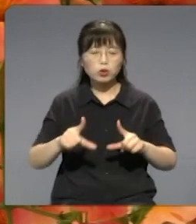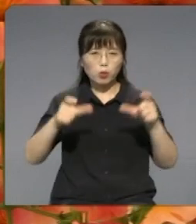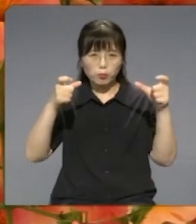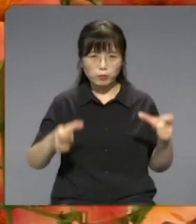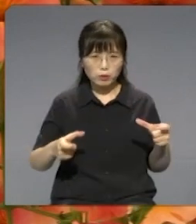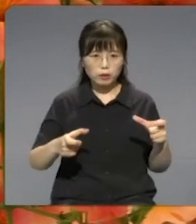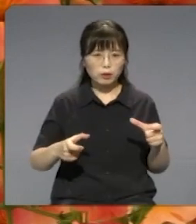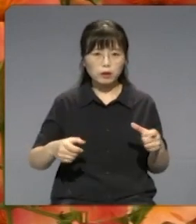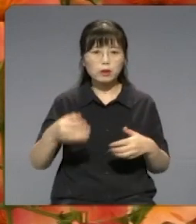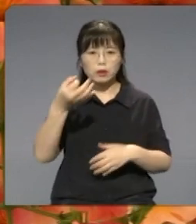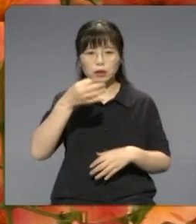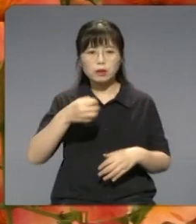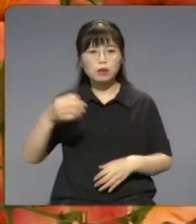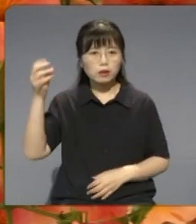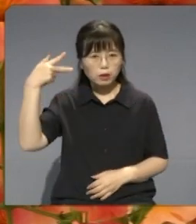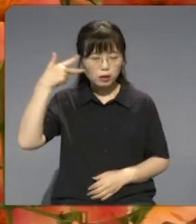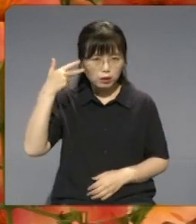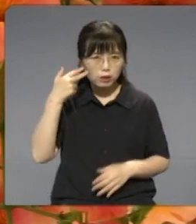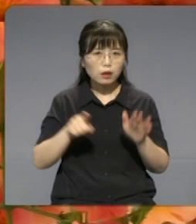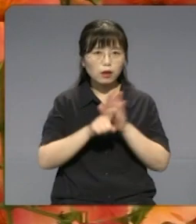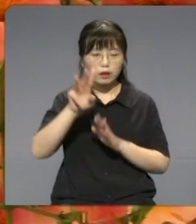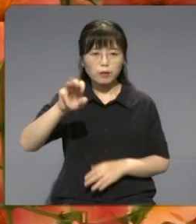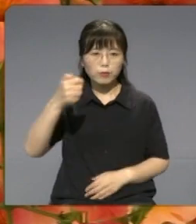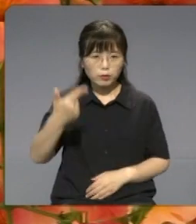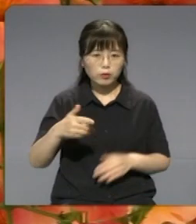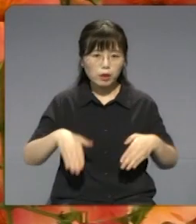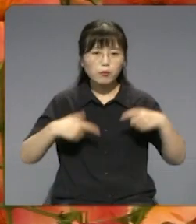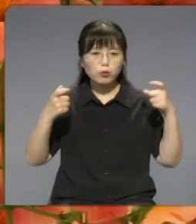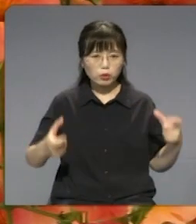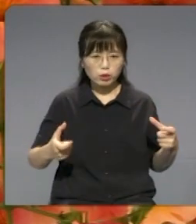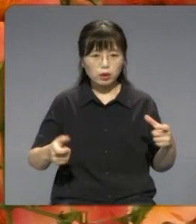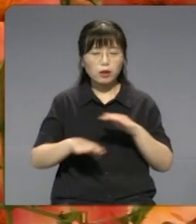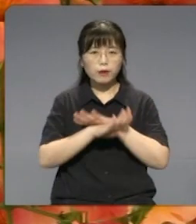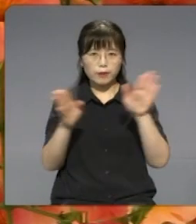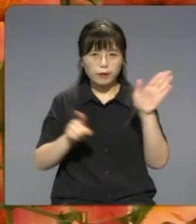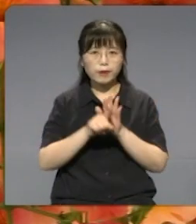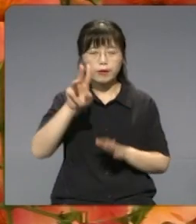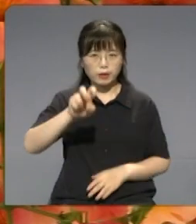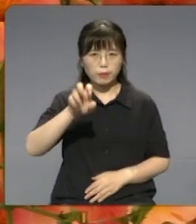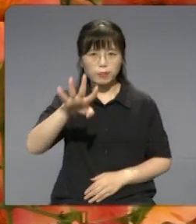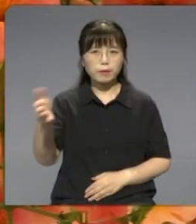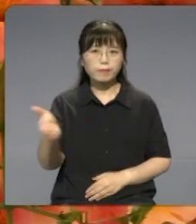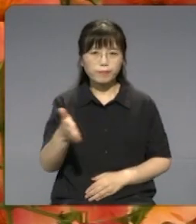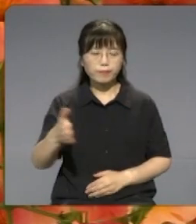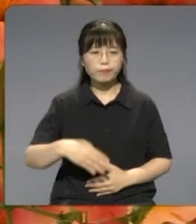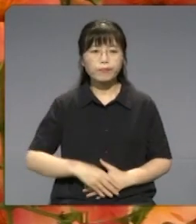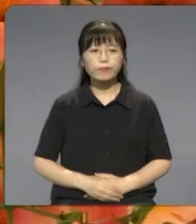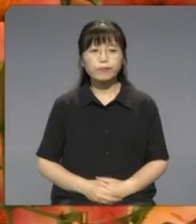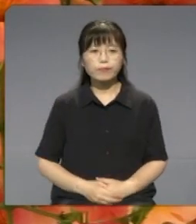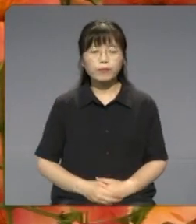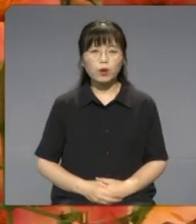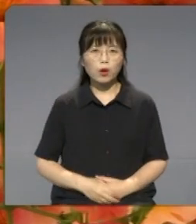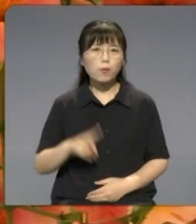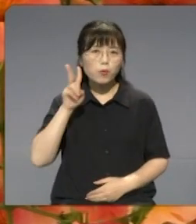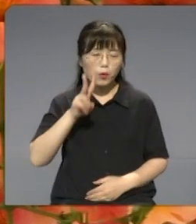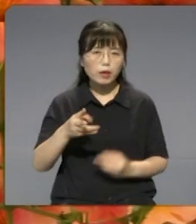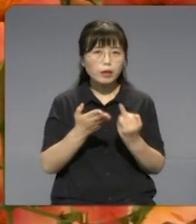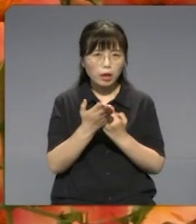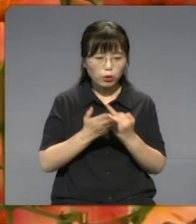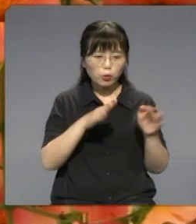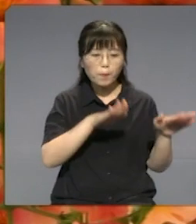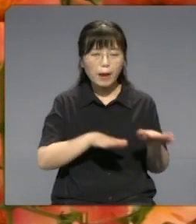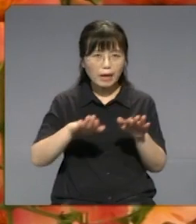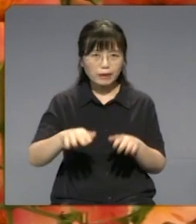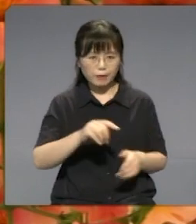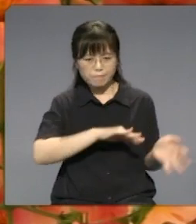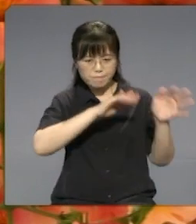동부지역 2,035도까지 오르겠고요 경기남부지역 낮 기온은 34도를 웃돌겠습니다 모레까지 제주도